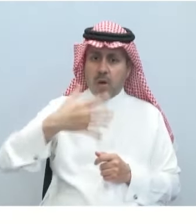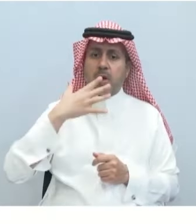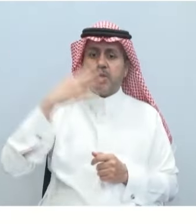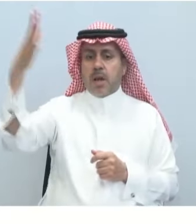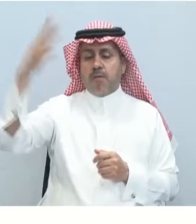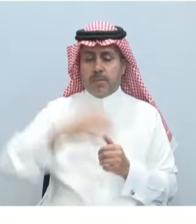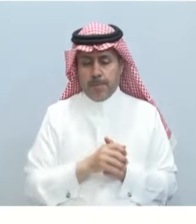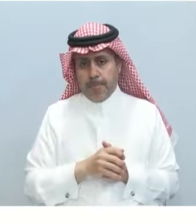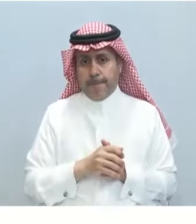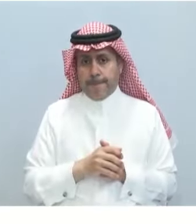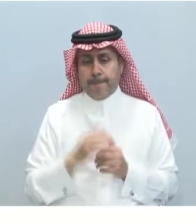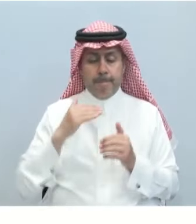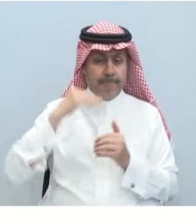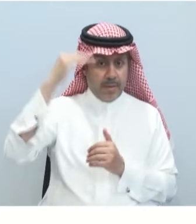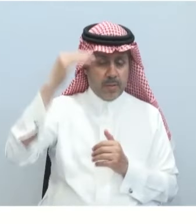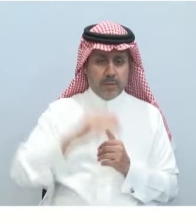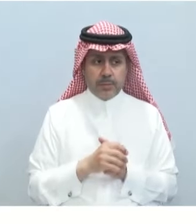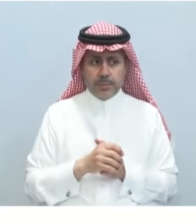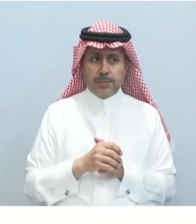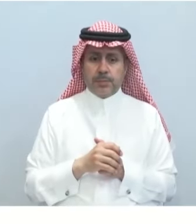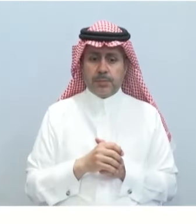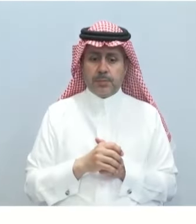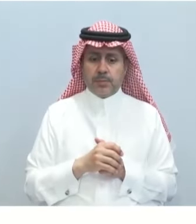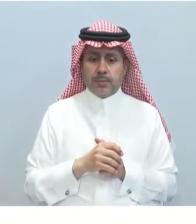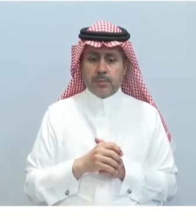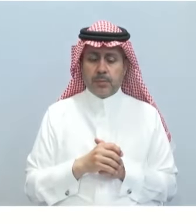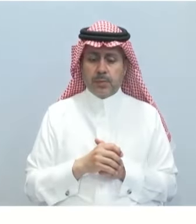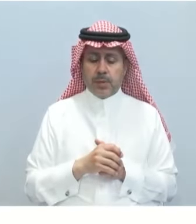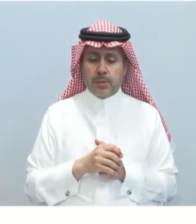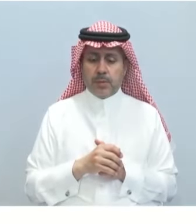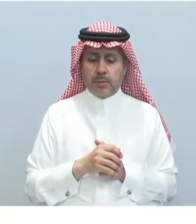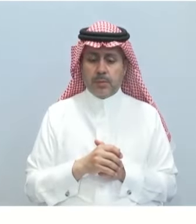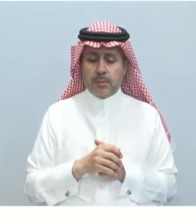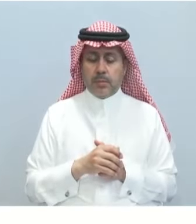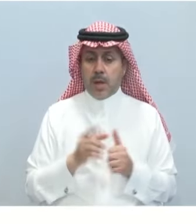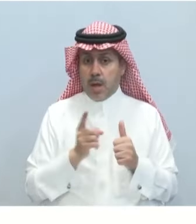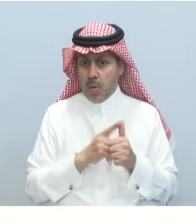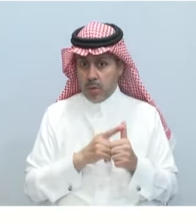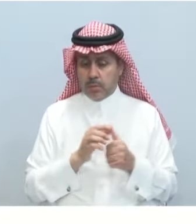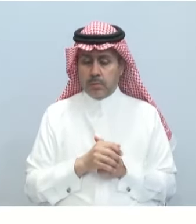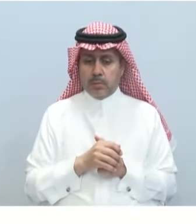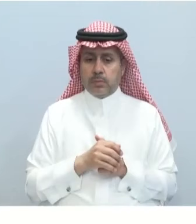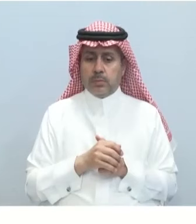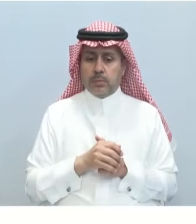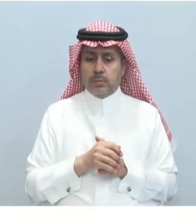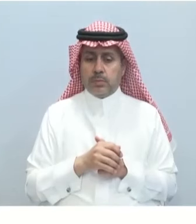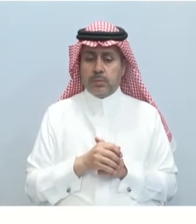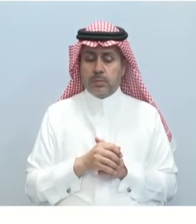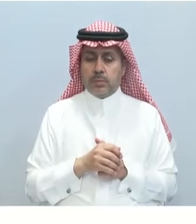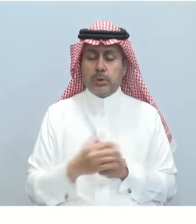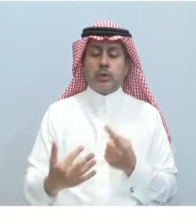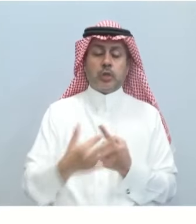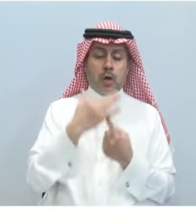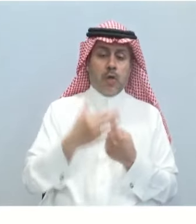ريال ولا تزيد عن 300000 ريال في حال اقترانها باي مما ياتي اولا ان كان ما تعرض